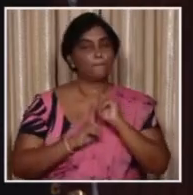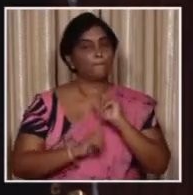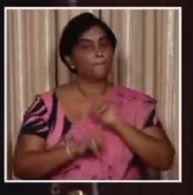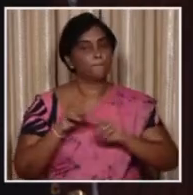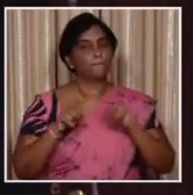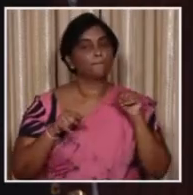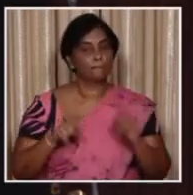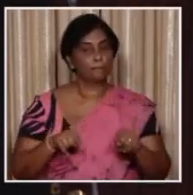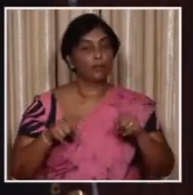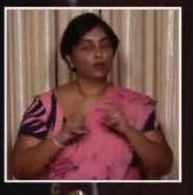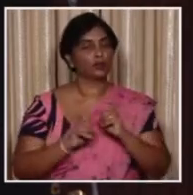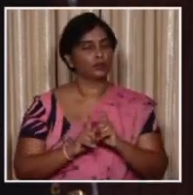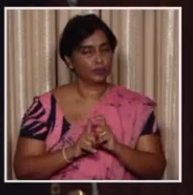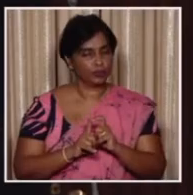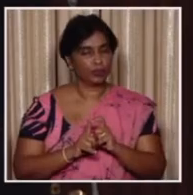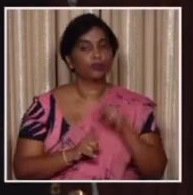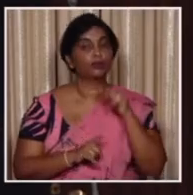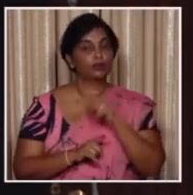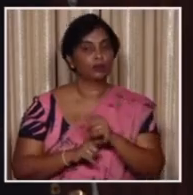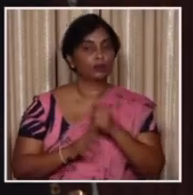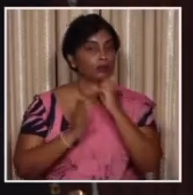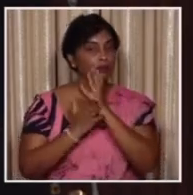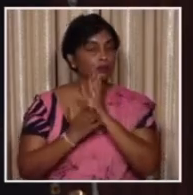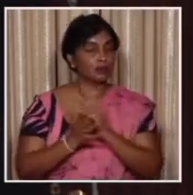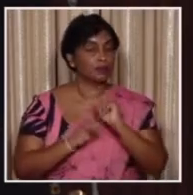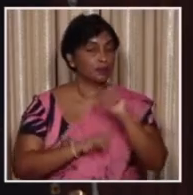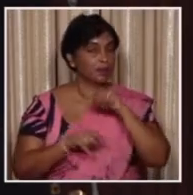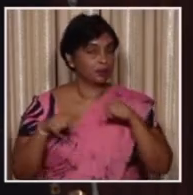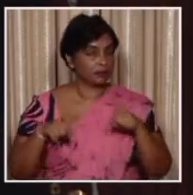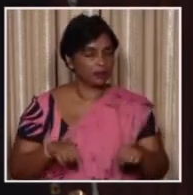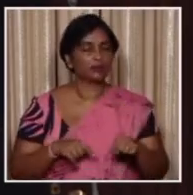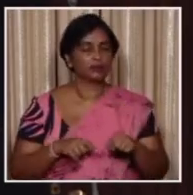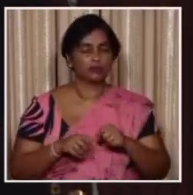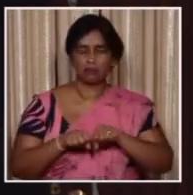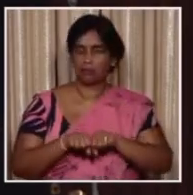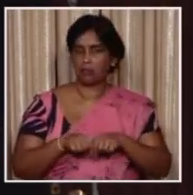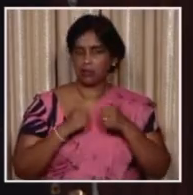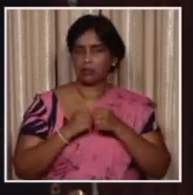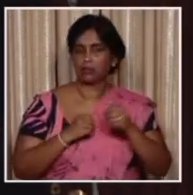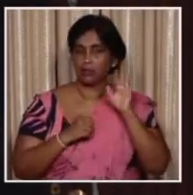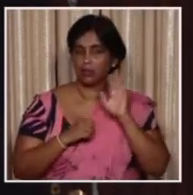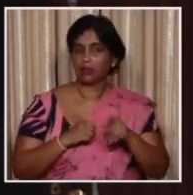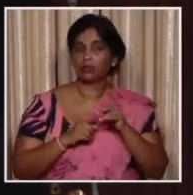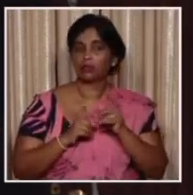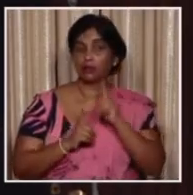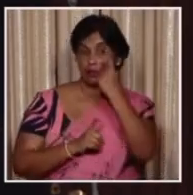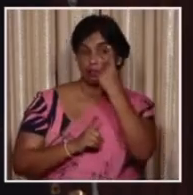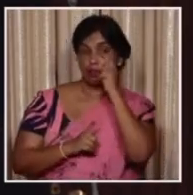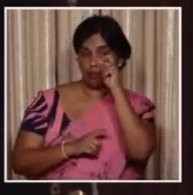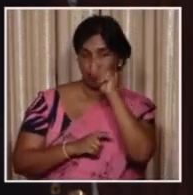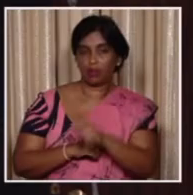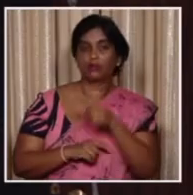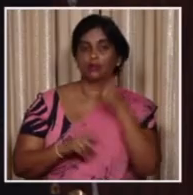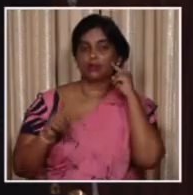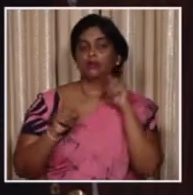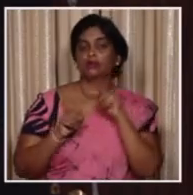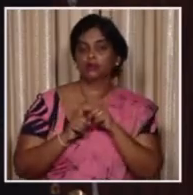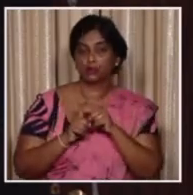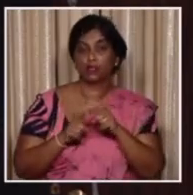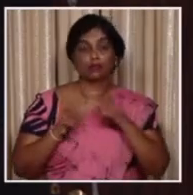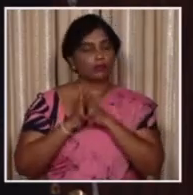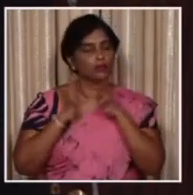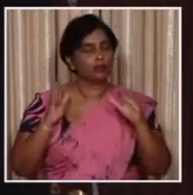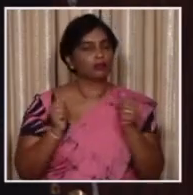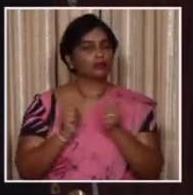පාර්ලිමේන්තුව දැඩිව මේ ව්‍යවස්ථා දාගේ අතික්‍රමණය කරන්න හදනවා නම් තනි පුජ්‍යලෙක් ඒ පිළිබඳව